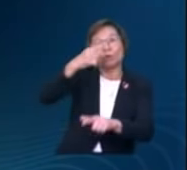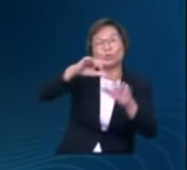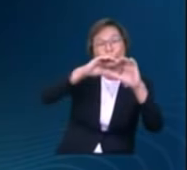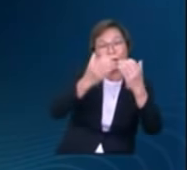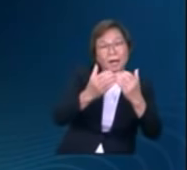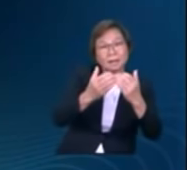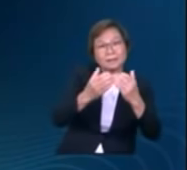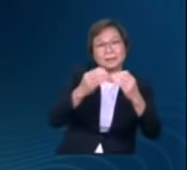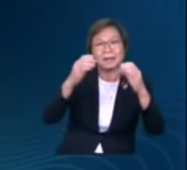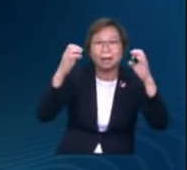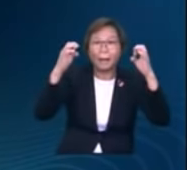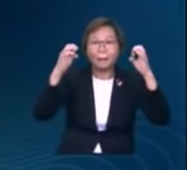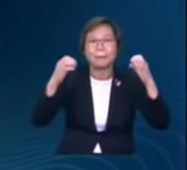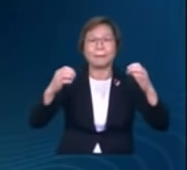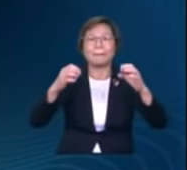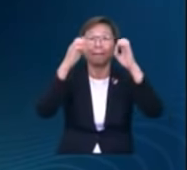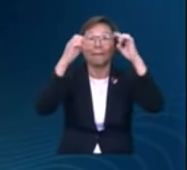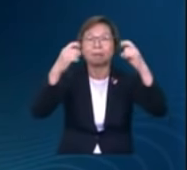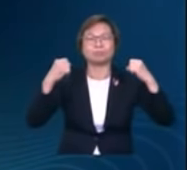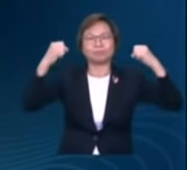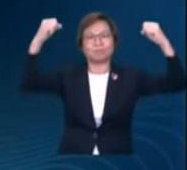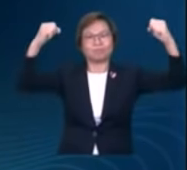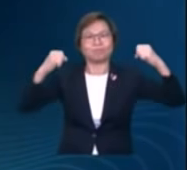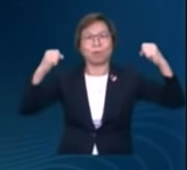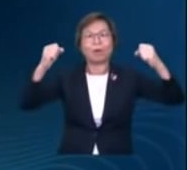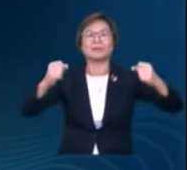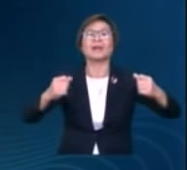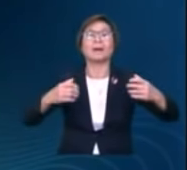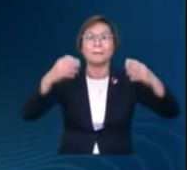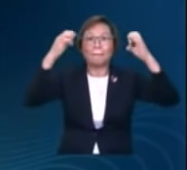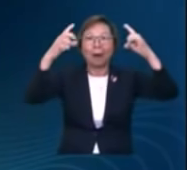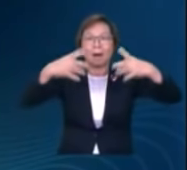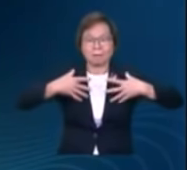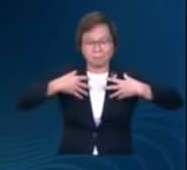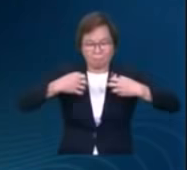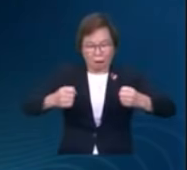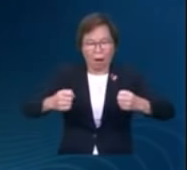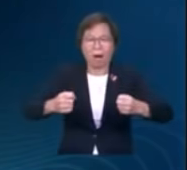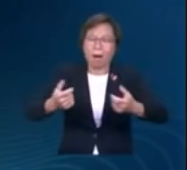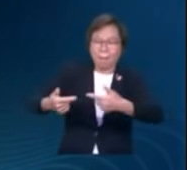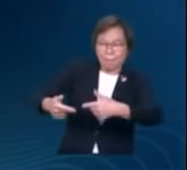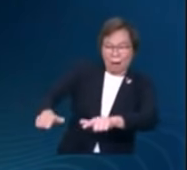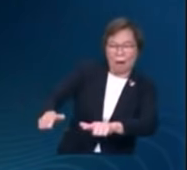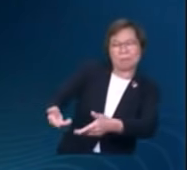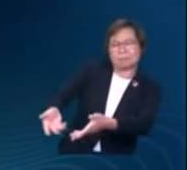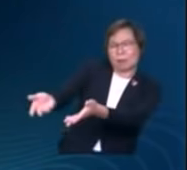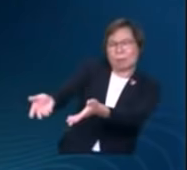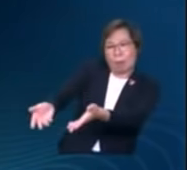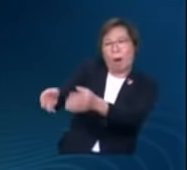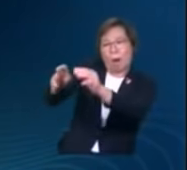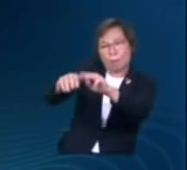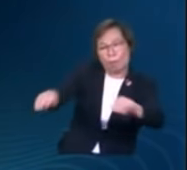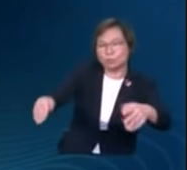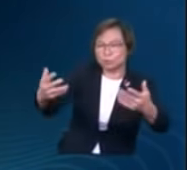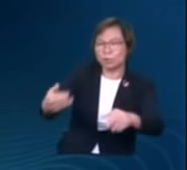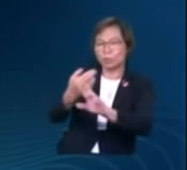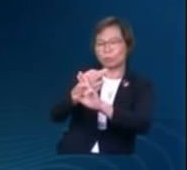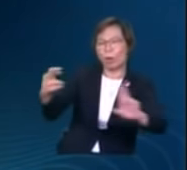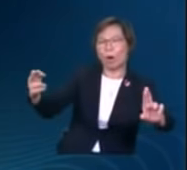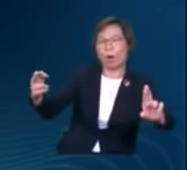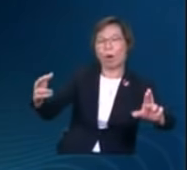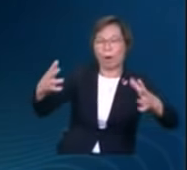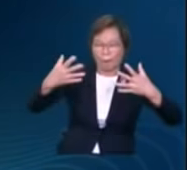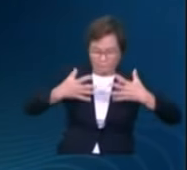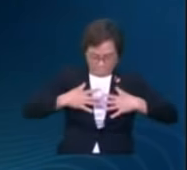kelas pendidikan jasmani dan pendidikan kesehatan kita boleh benarkan dengan syarat murid telah siap